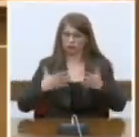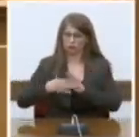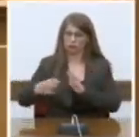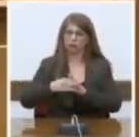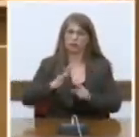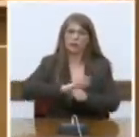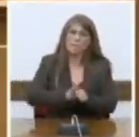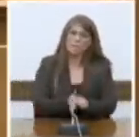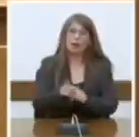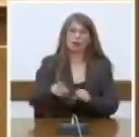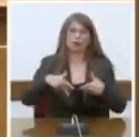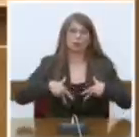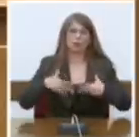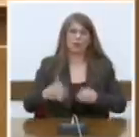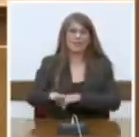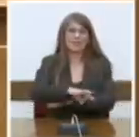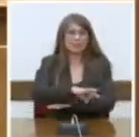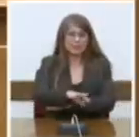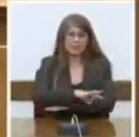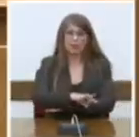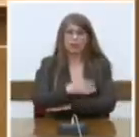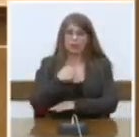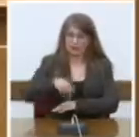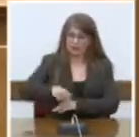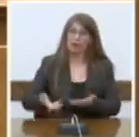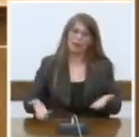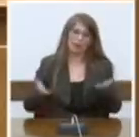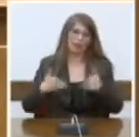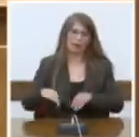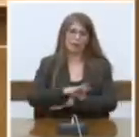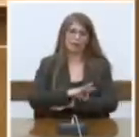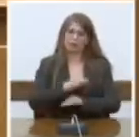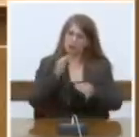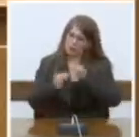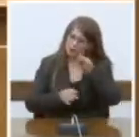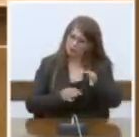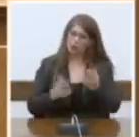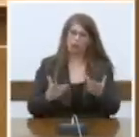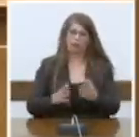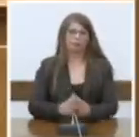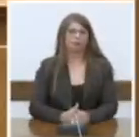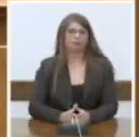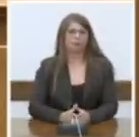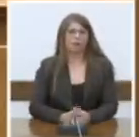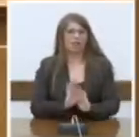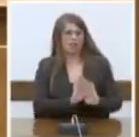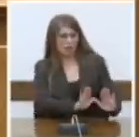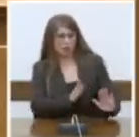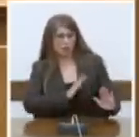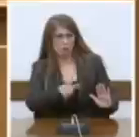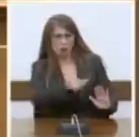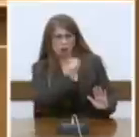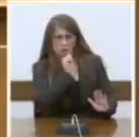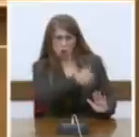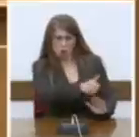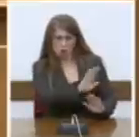επαρκούς πολιτείας, που θα έχει σχέδιο όμως, γιατί σήμερα δεν υπάρχει σχέδιο και θα σε εξηγήσω γιατί, και δεν θα αφήνει τους πολίτες μόνους και προφανώς